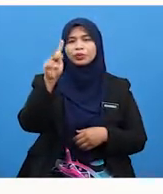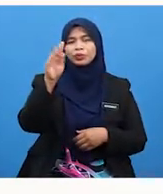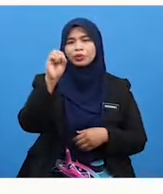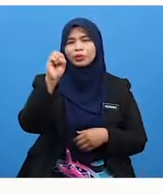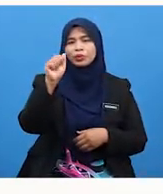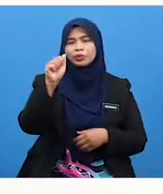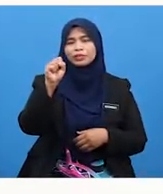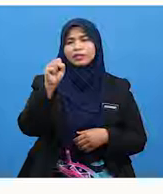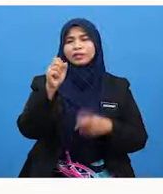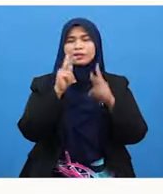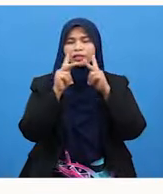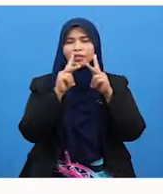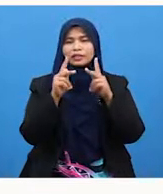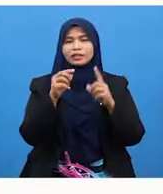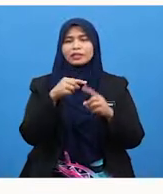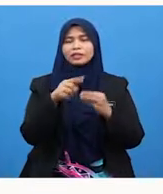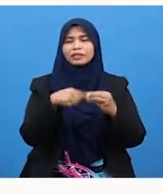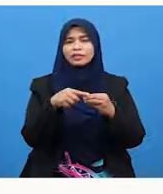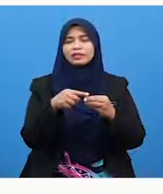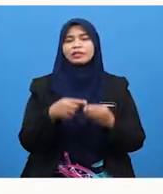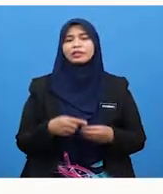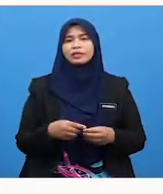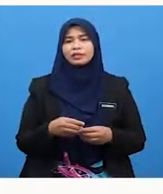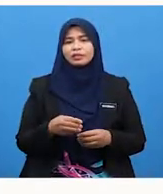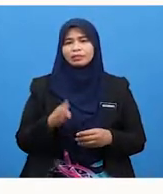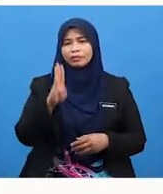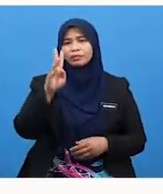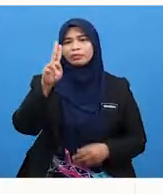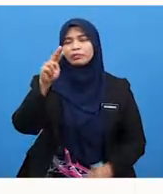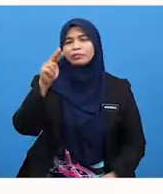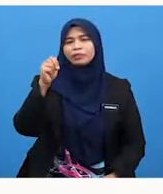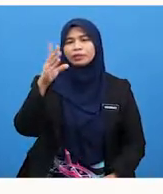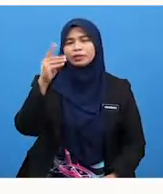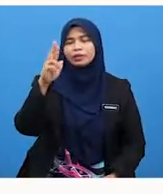yang berkaitan dengan tajuk bundarkan sebarang nombor.